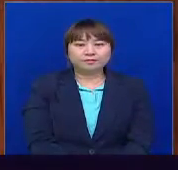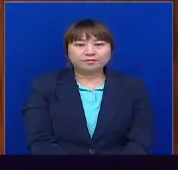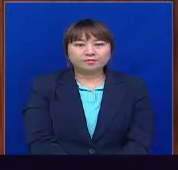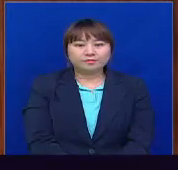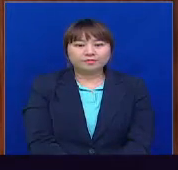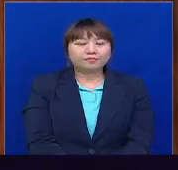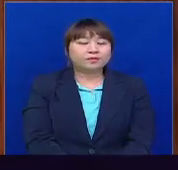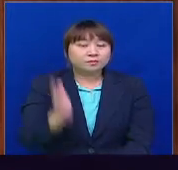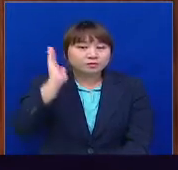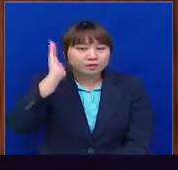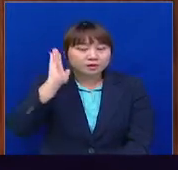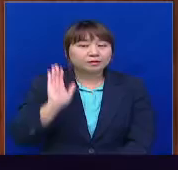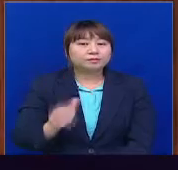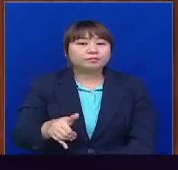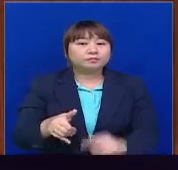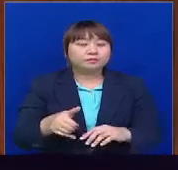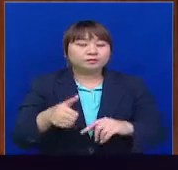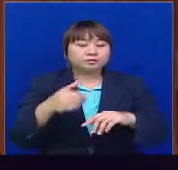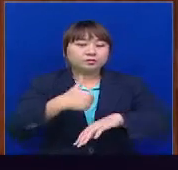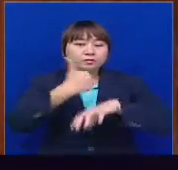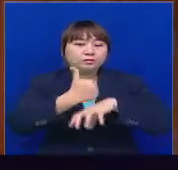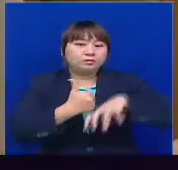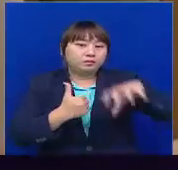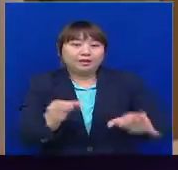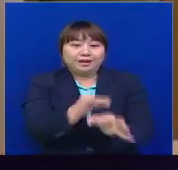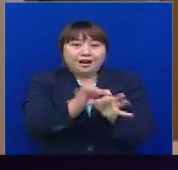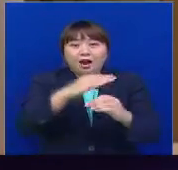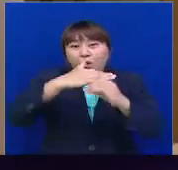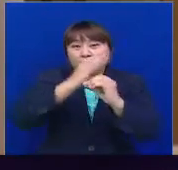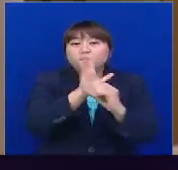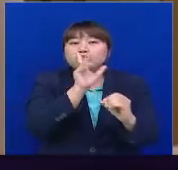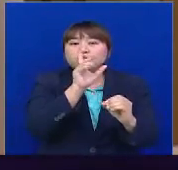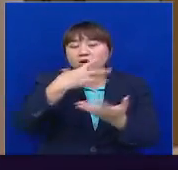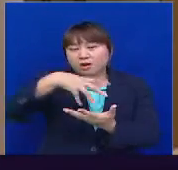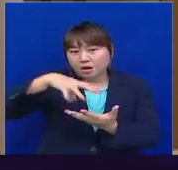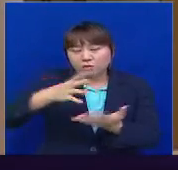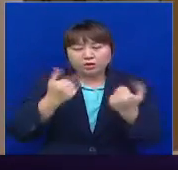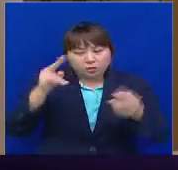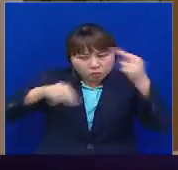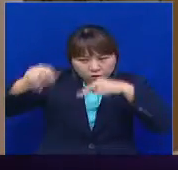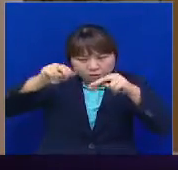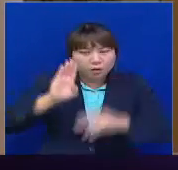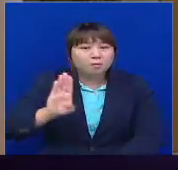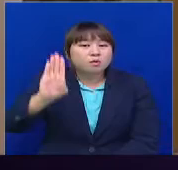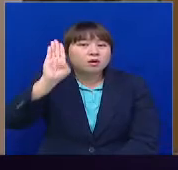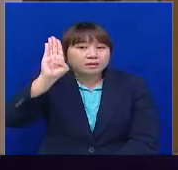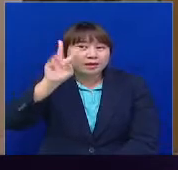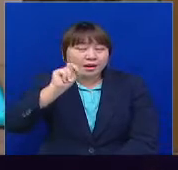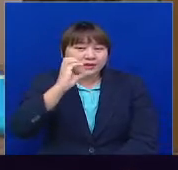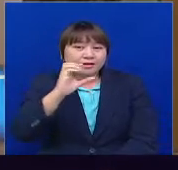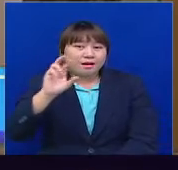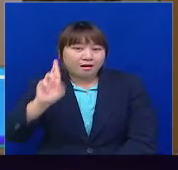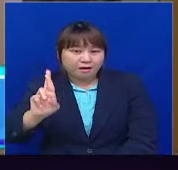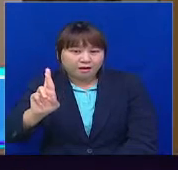นายชาติชัยพยุหนาวีชัยผู้อำนวยการธนาคารออมสินเปิดเผยว่าจากการตรวจสอบของบริษัท NCR